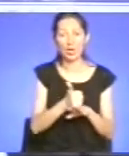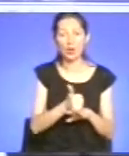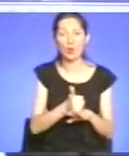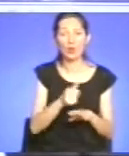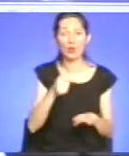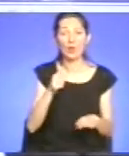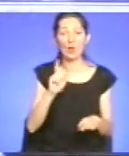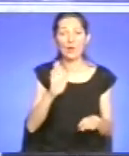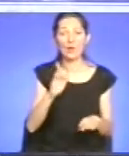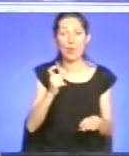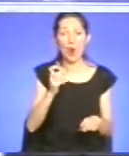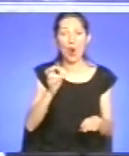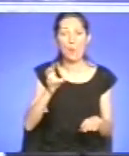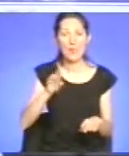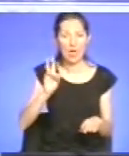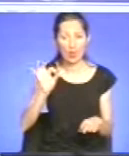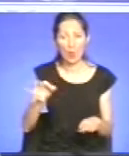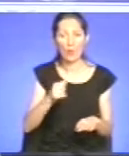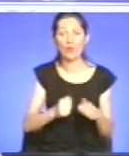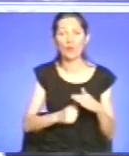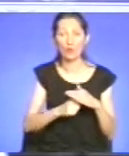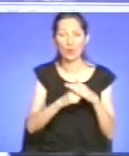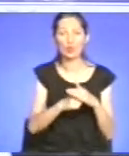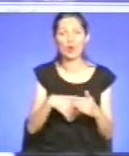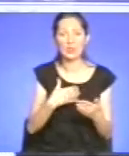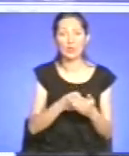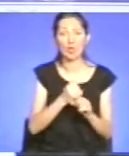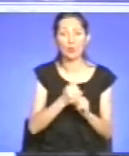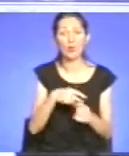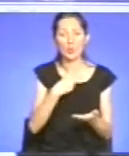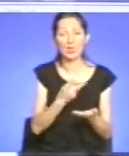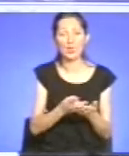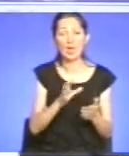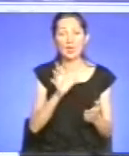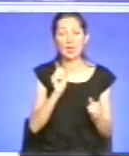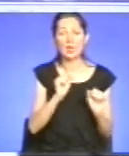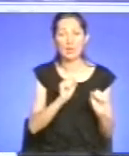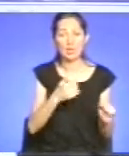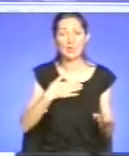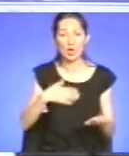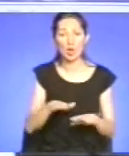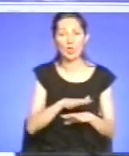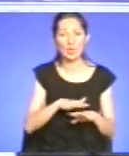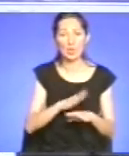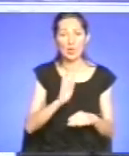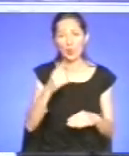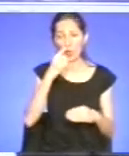чи в основу своєї роботи покладає все ж таки соціальний захист нашого населення. Бути ближчими до людей –